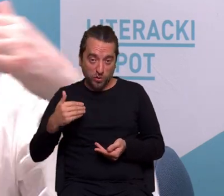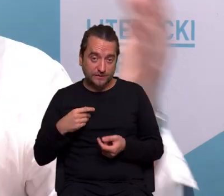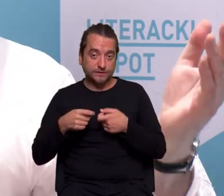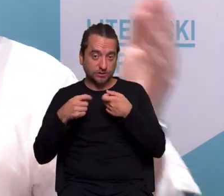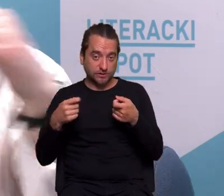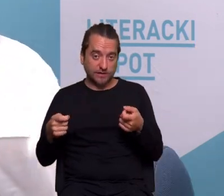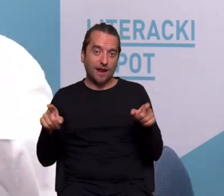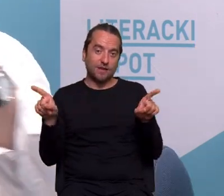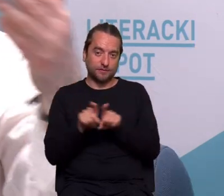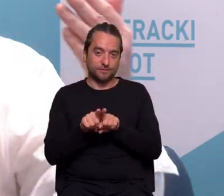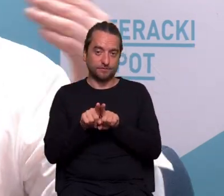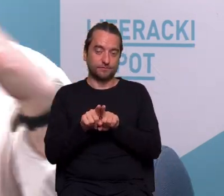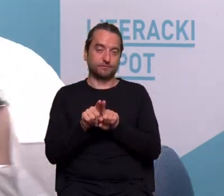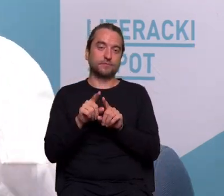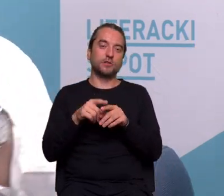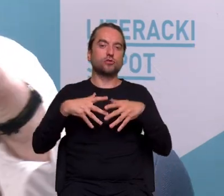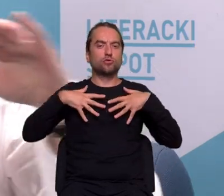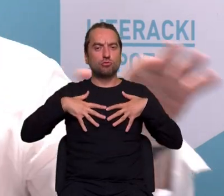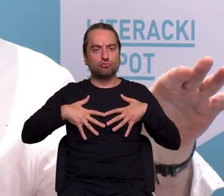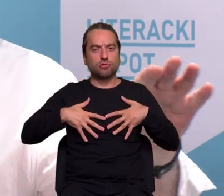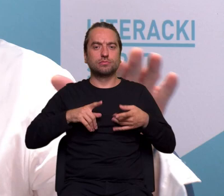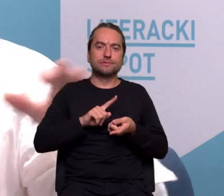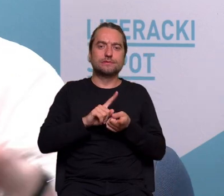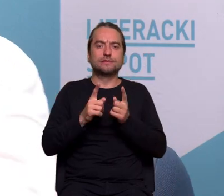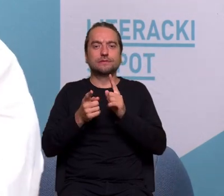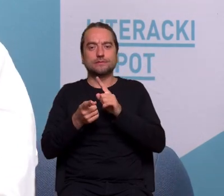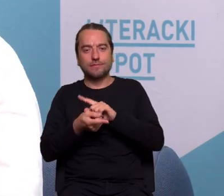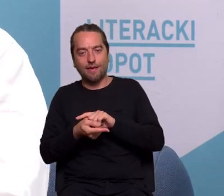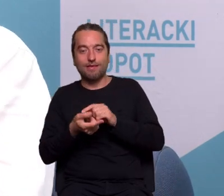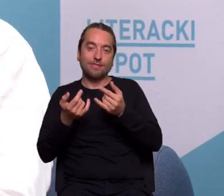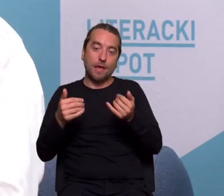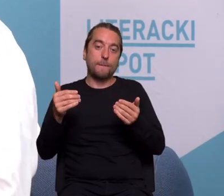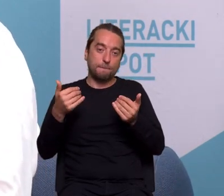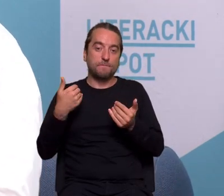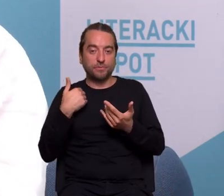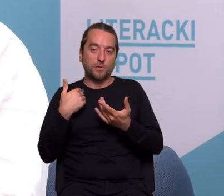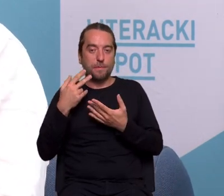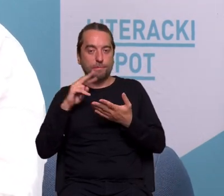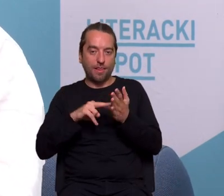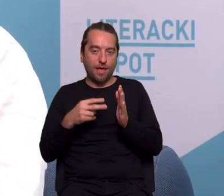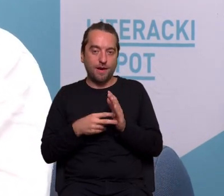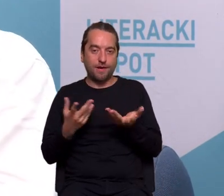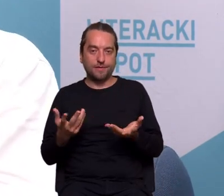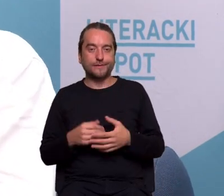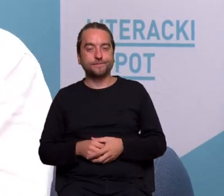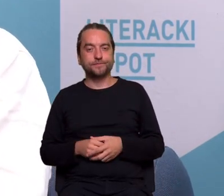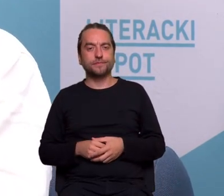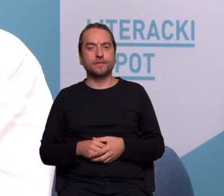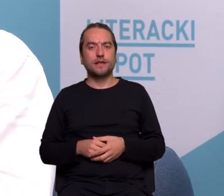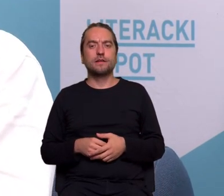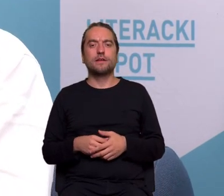możliwość zmiany tożsamości tego miasta wchodziła w grę, no, i tak dalej. Więc ja też sam